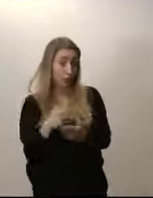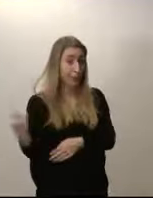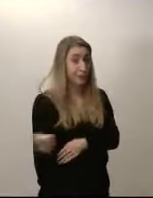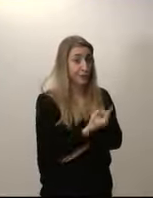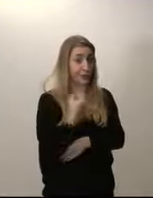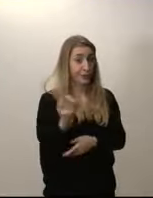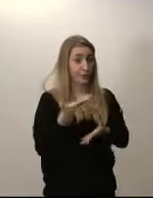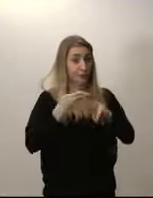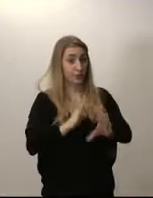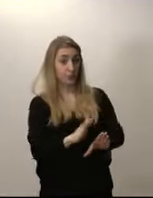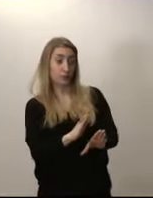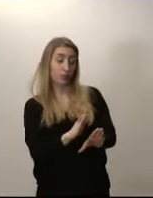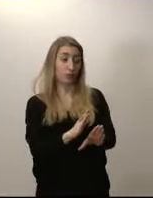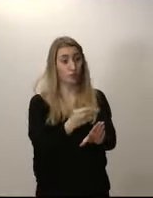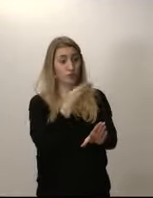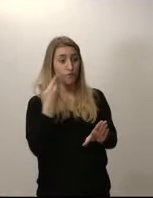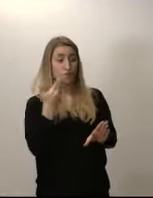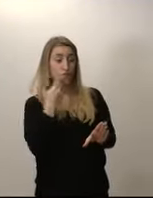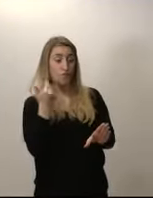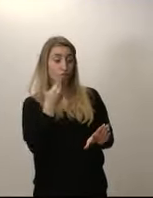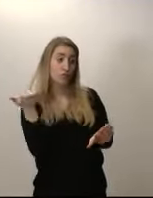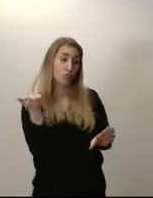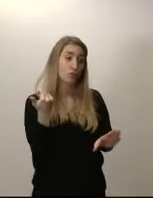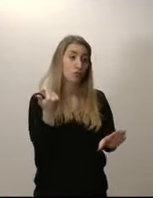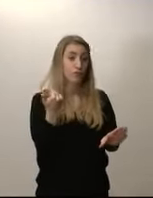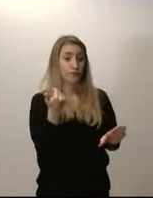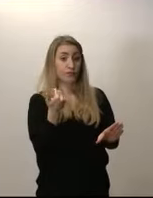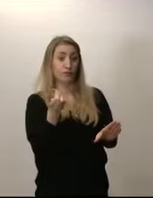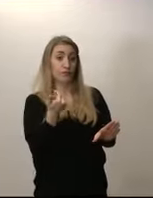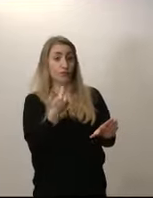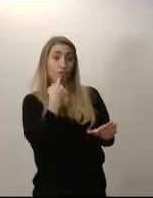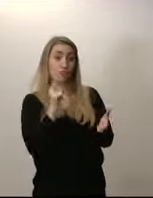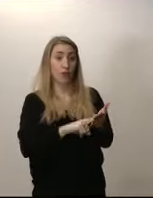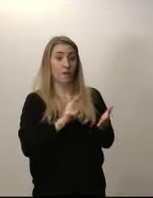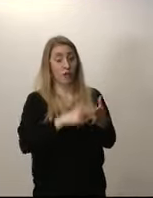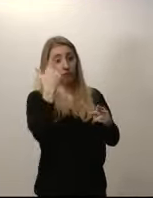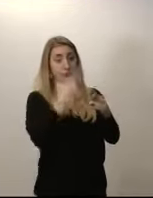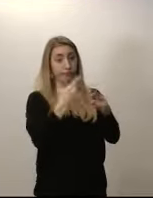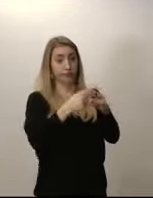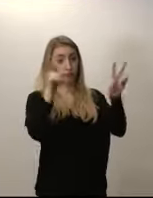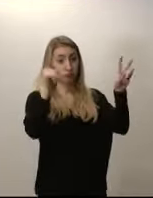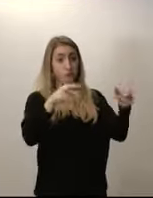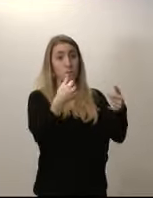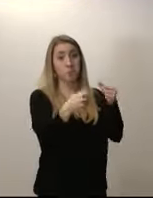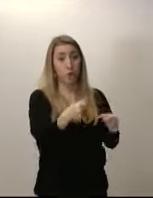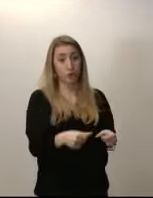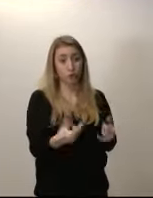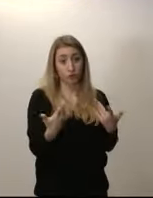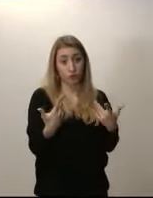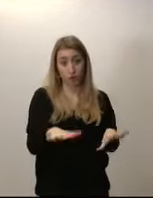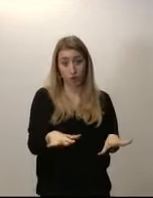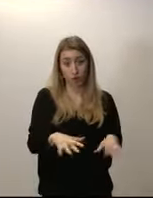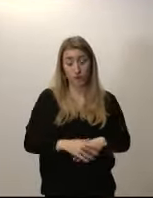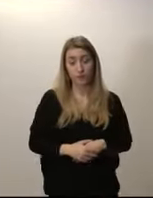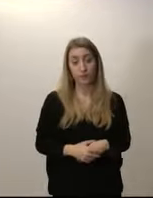qu'il valait mieux le conjuguer au singulier. C'est pour ça que nous l'avons appelé puzzle. Voilà ce que j'ai à dire sur le